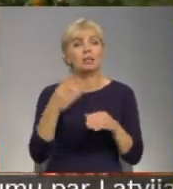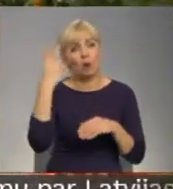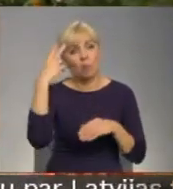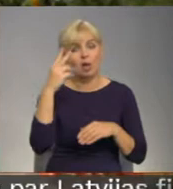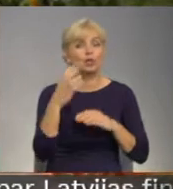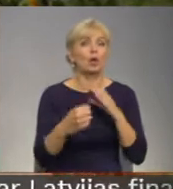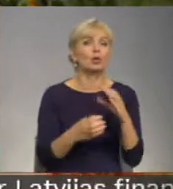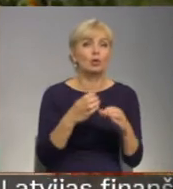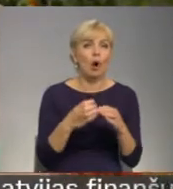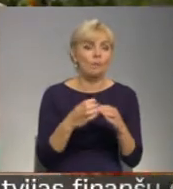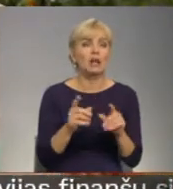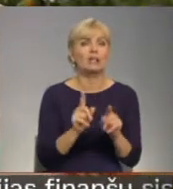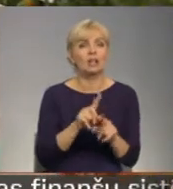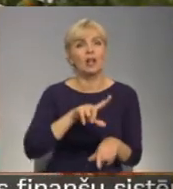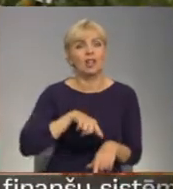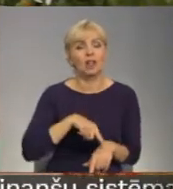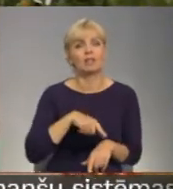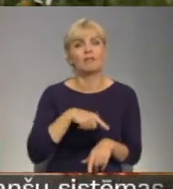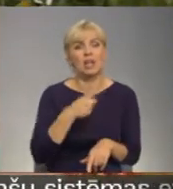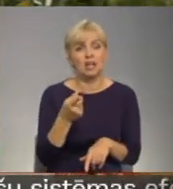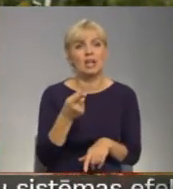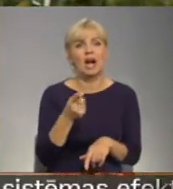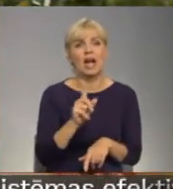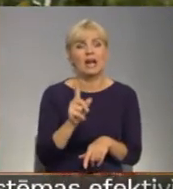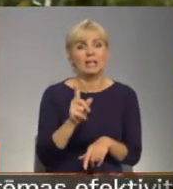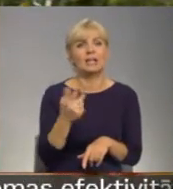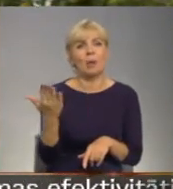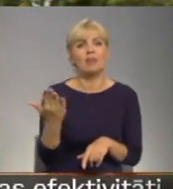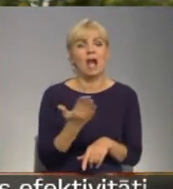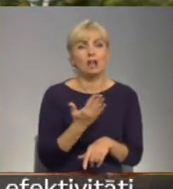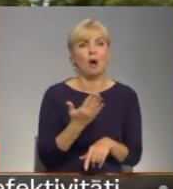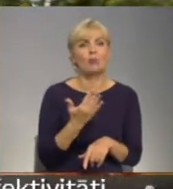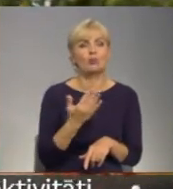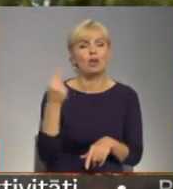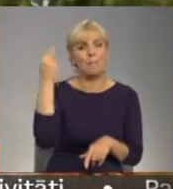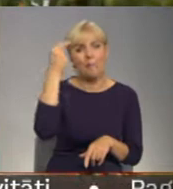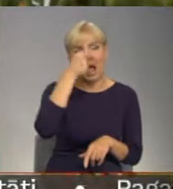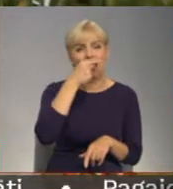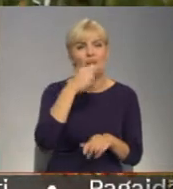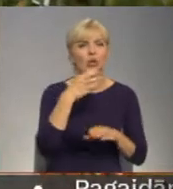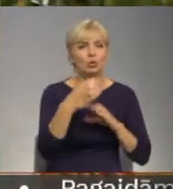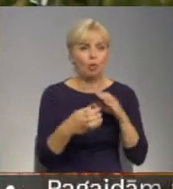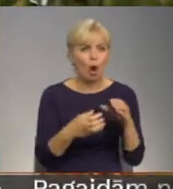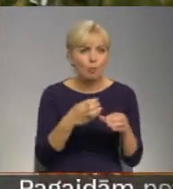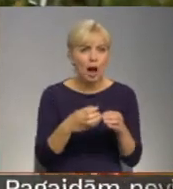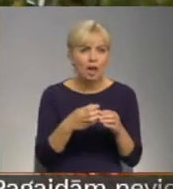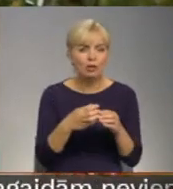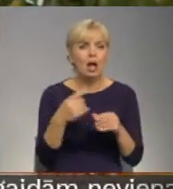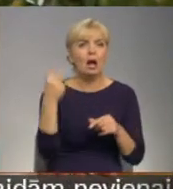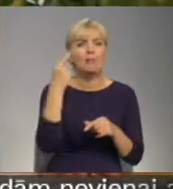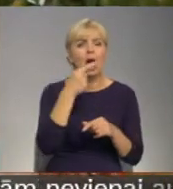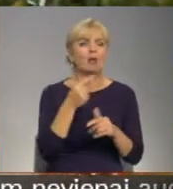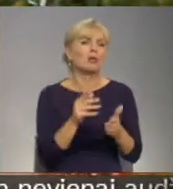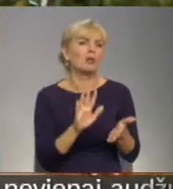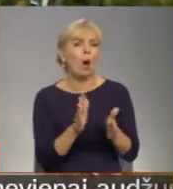tomāti, un, protams, viņi Latvijā arī jau ir ieradušies, ir šie melnie tomāti, kas ir melni, paši melni ar